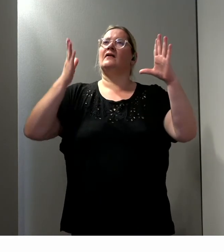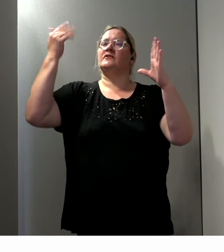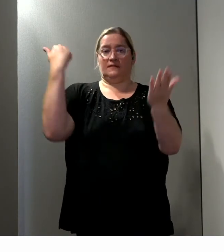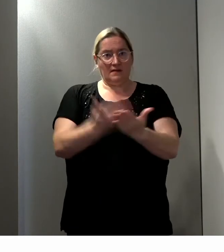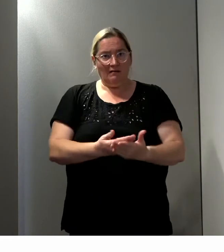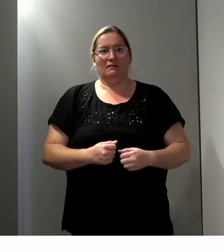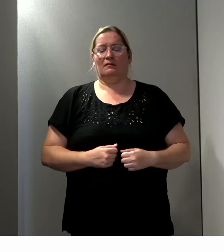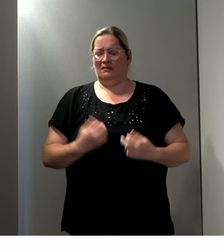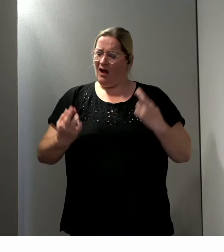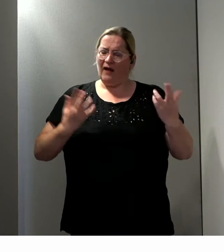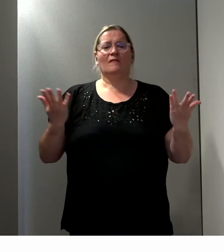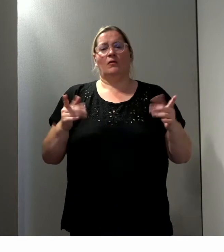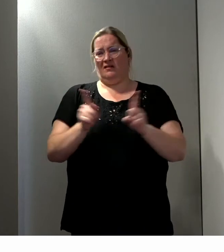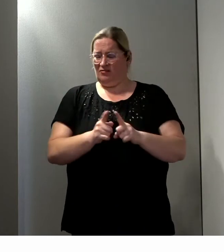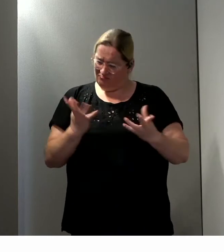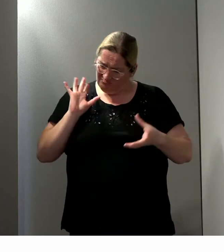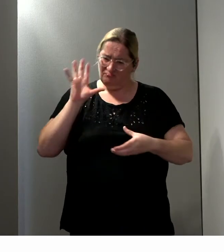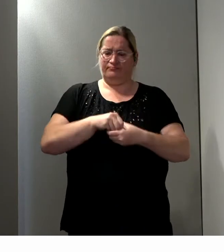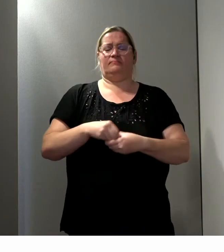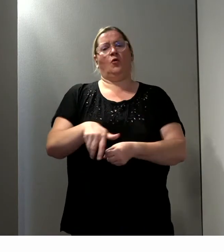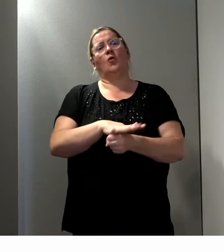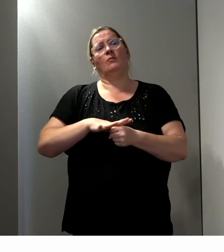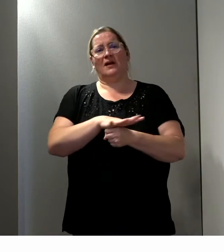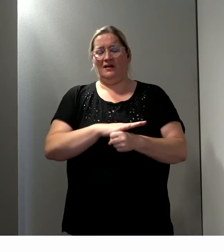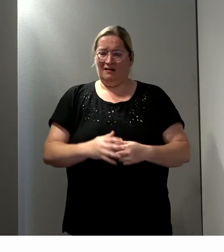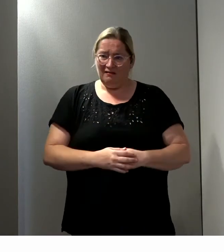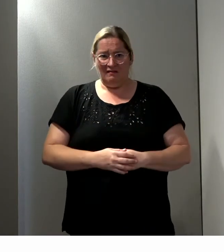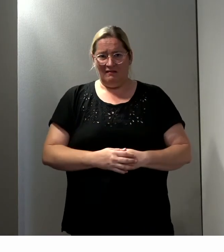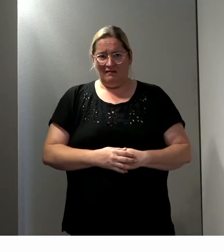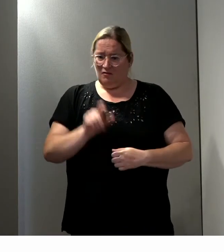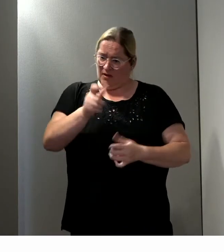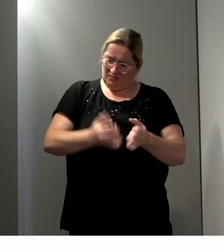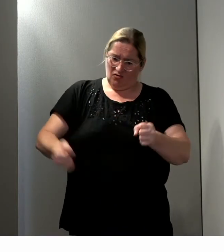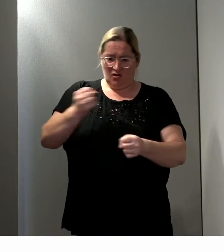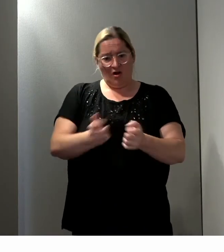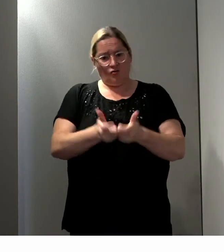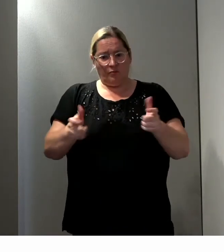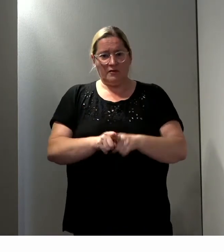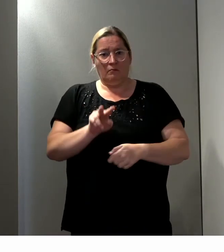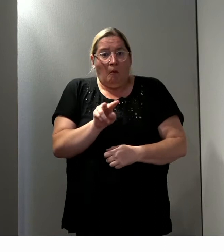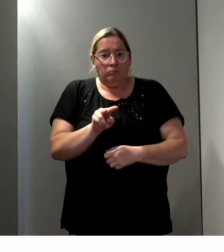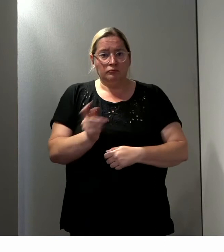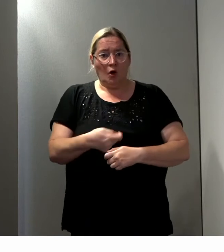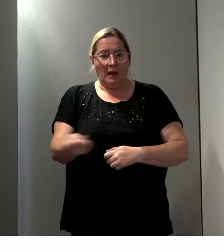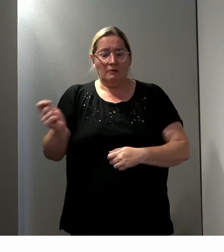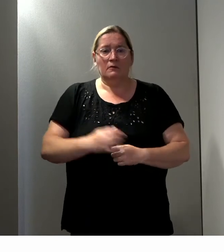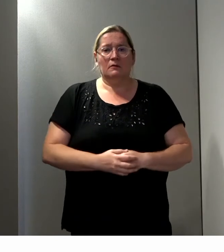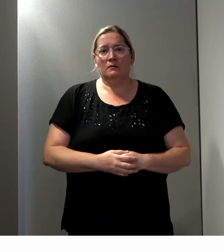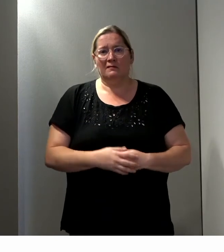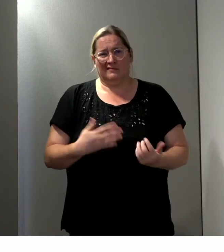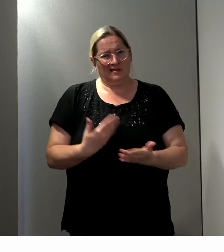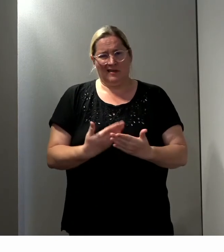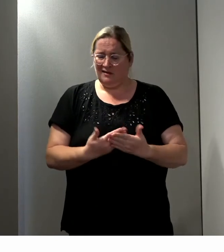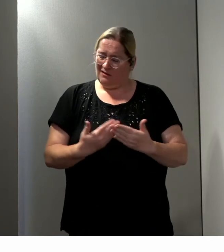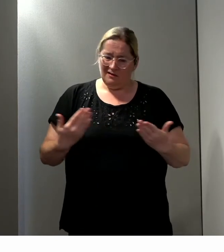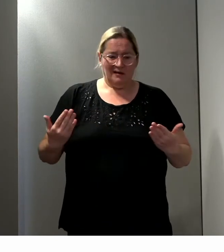justement un environnement totalement inclusif où entreprendre avec son handicap, ça sera absolument monnaie courante et on retrouvera ces